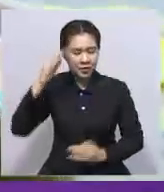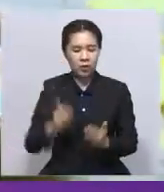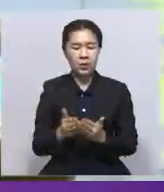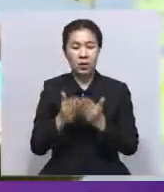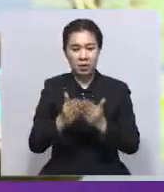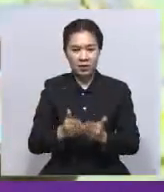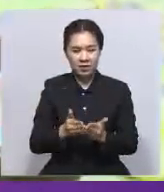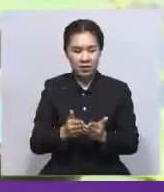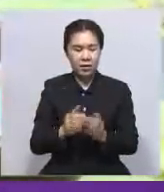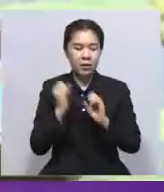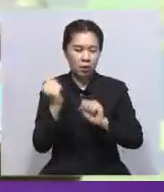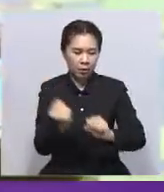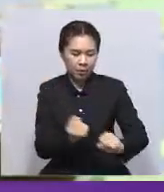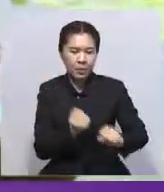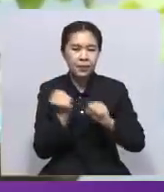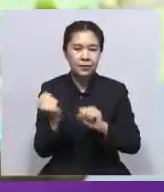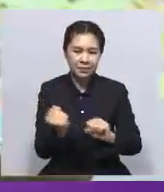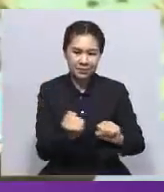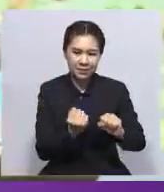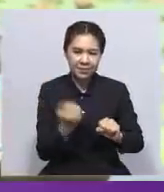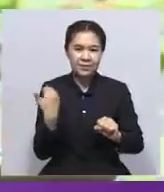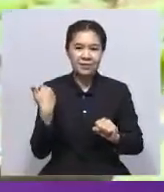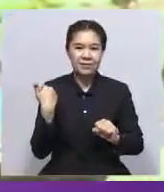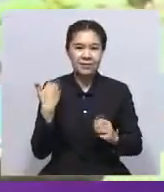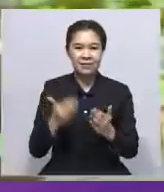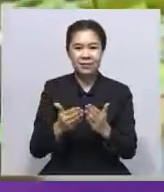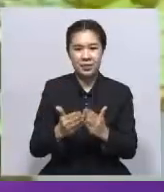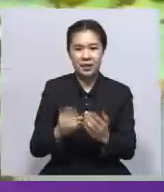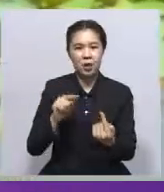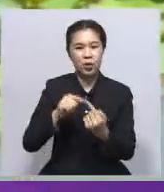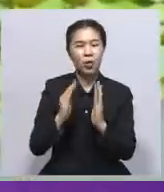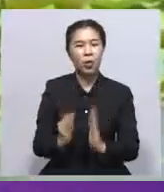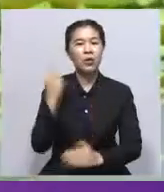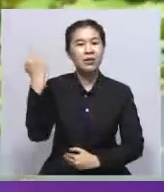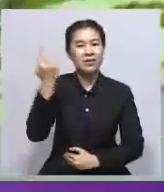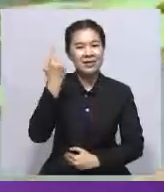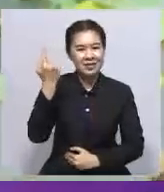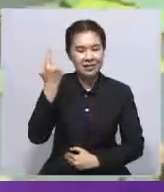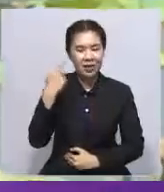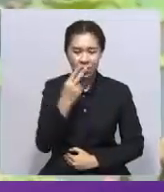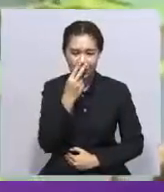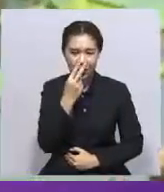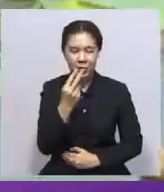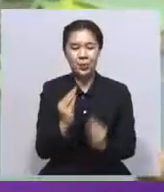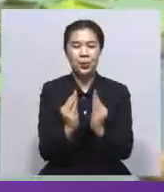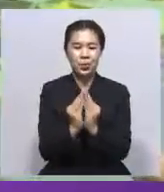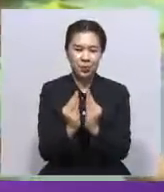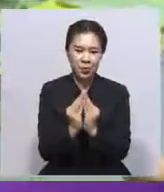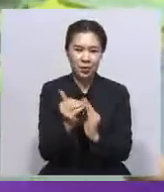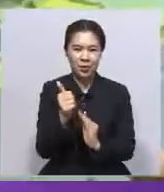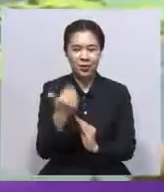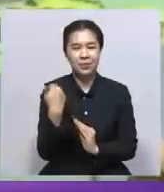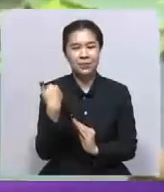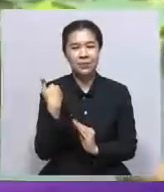พายเรือด้วยตนเองในนาบัวซึ่งเรือดังกล่าวเป็นเรือสำหรับนักท่องเที่ยวที่มาเที่ยวชมที่นี่รวมทั้งได้มีการ